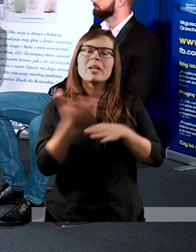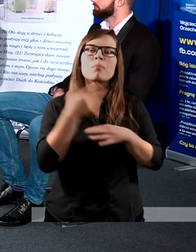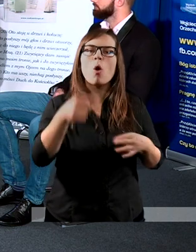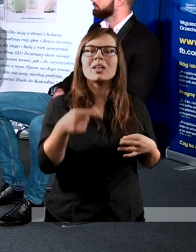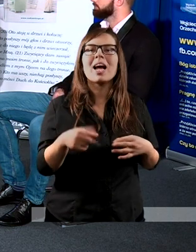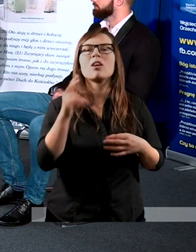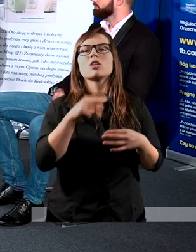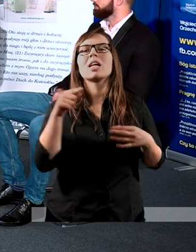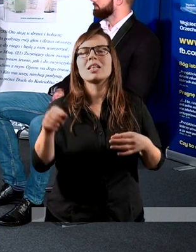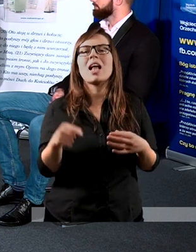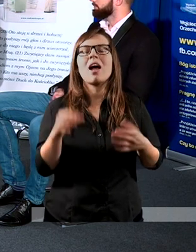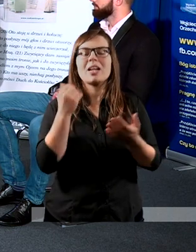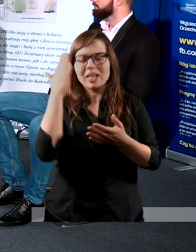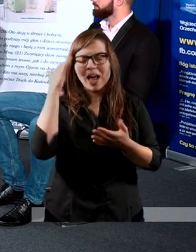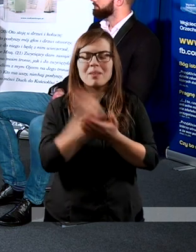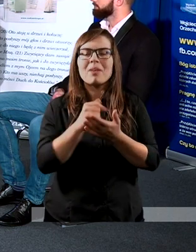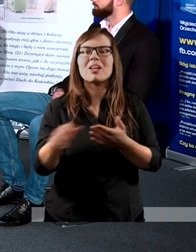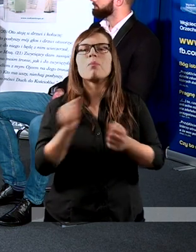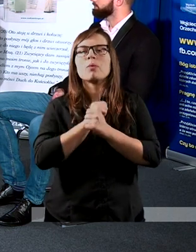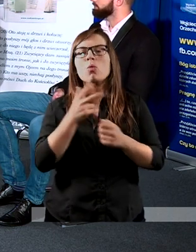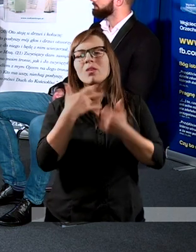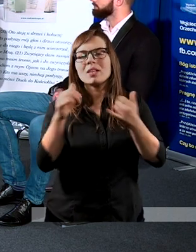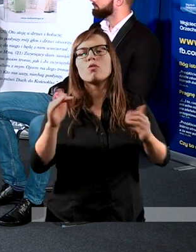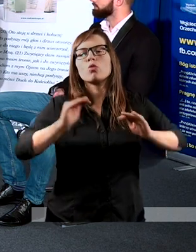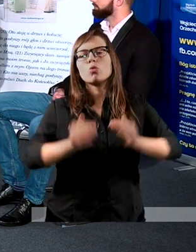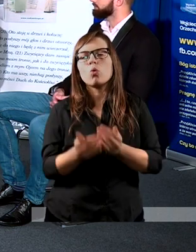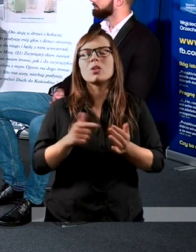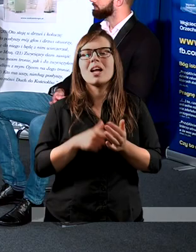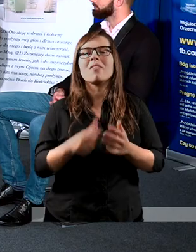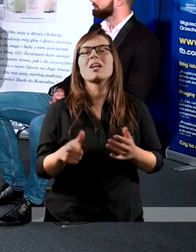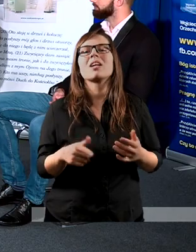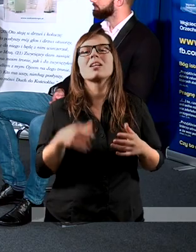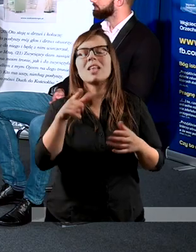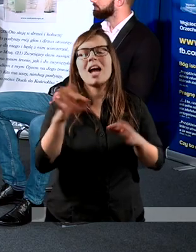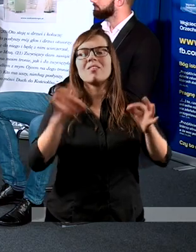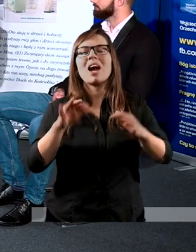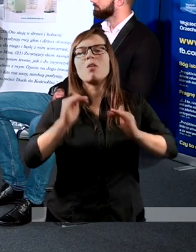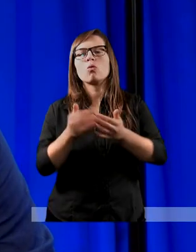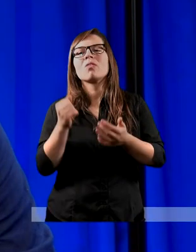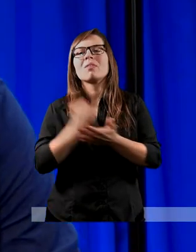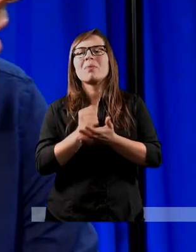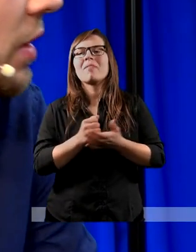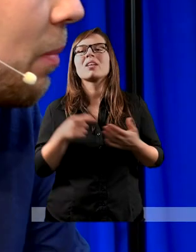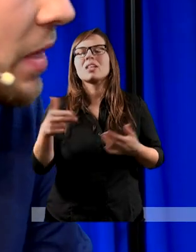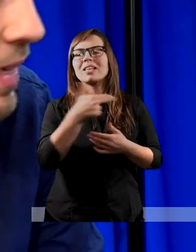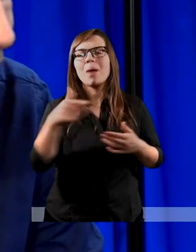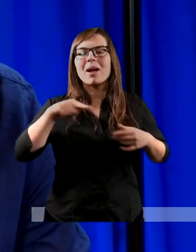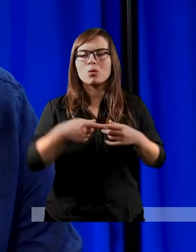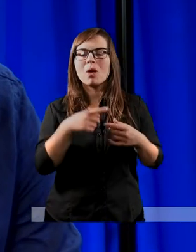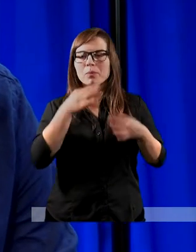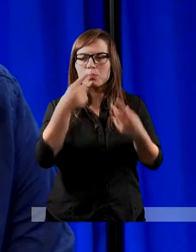iż są pewne aspekty też Bożej miłości. Tak w skrócie, w telegraficznym skrócie, bo to jest głębszy